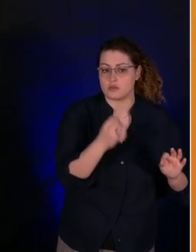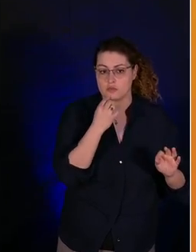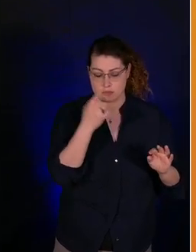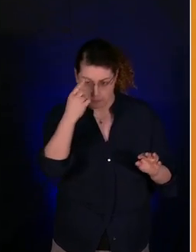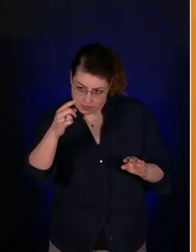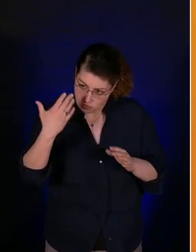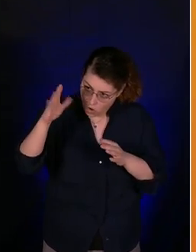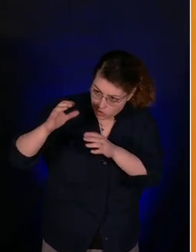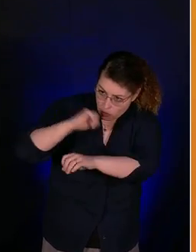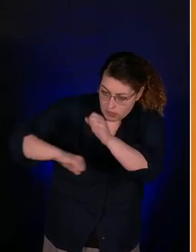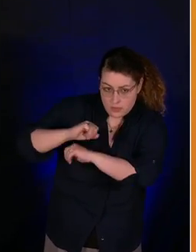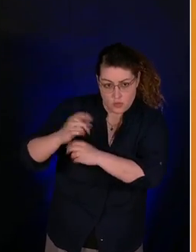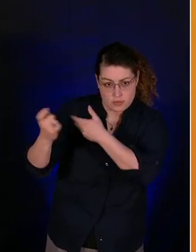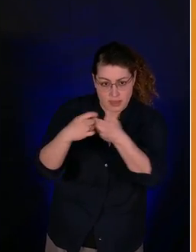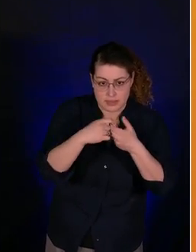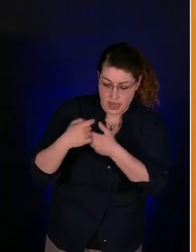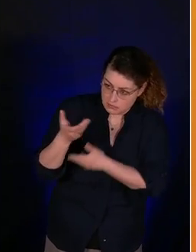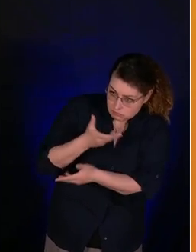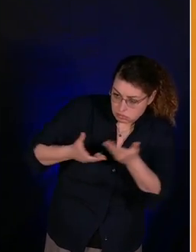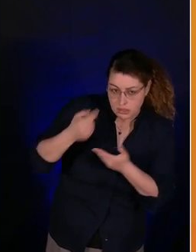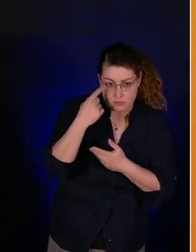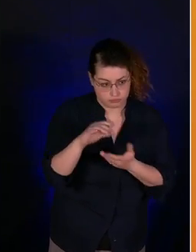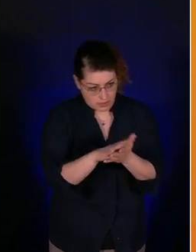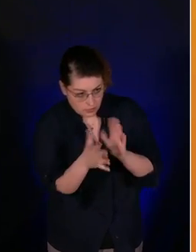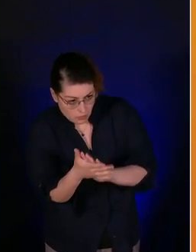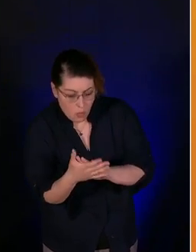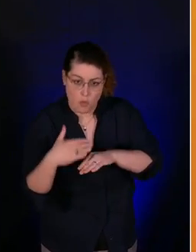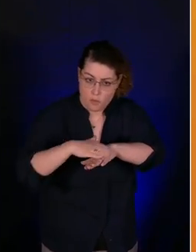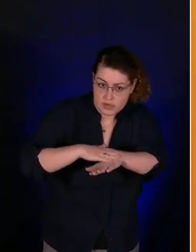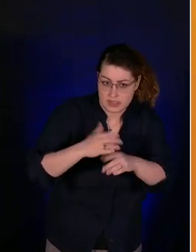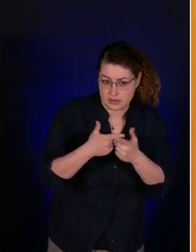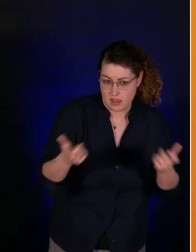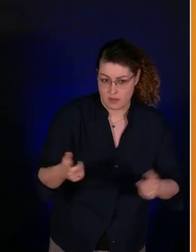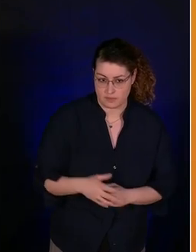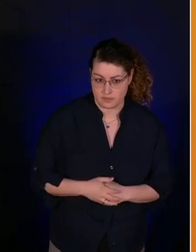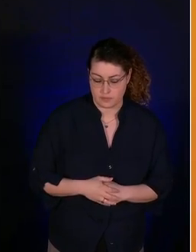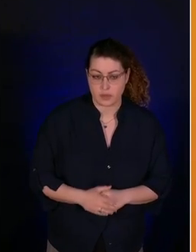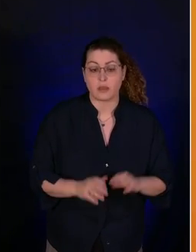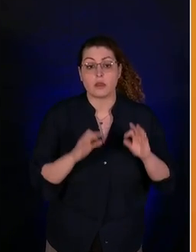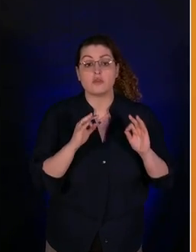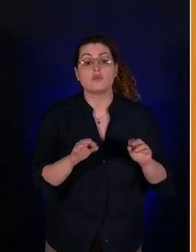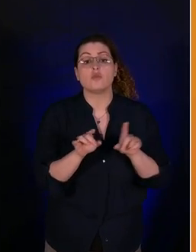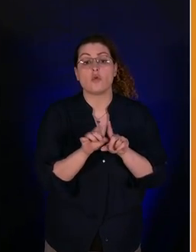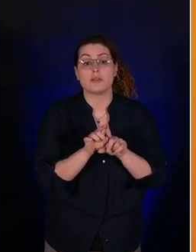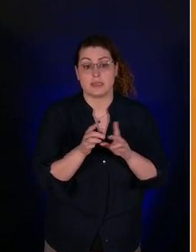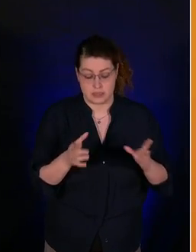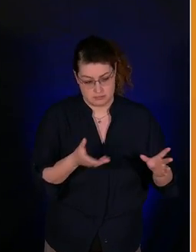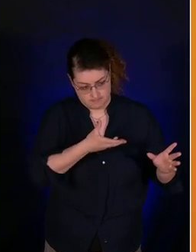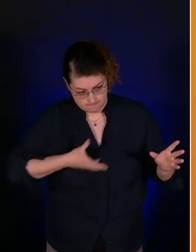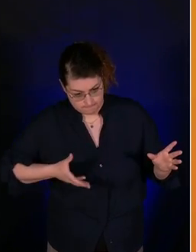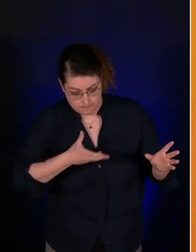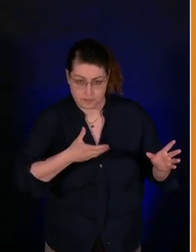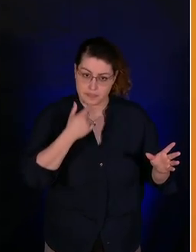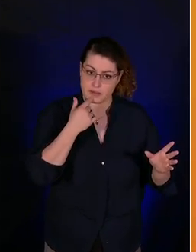autres organisations syndicales, au monde associatif ou politique. Nous définissons aussi en quoi notre